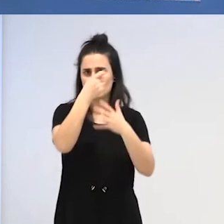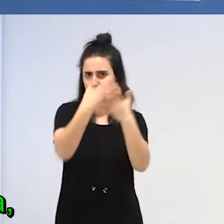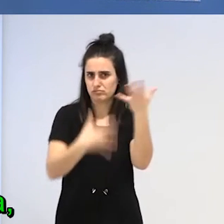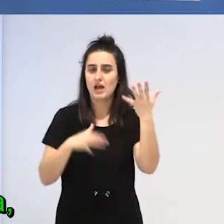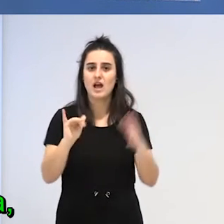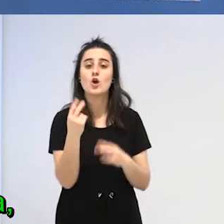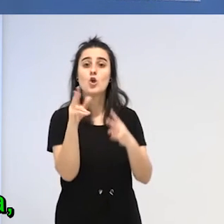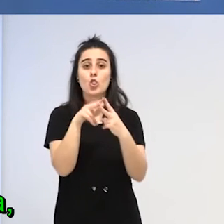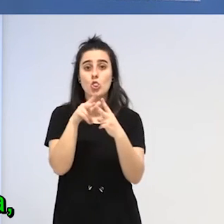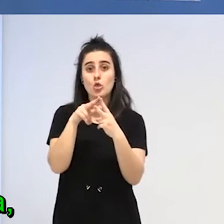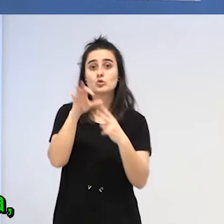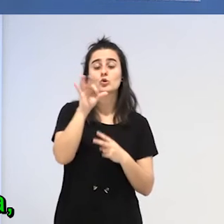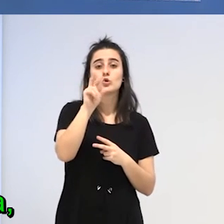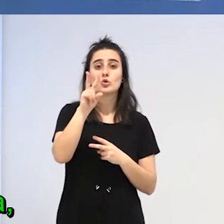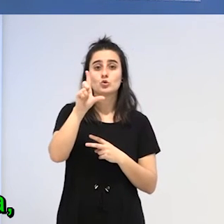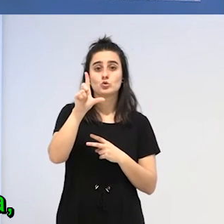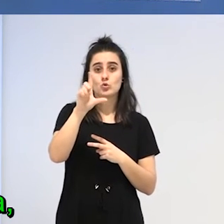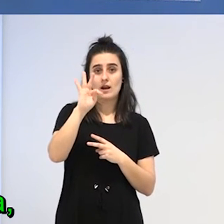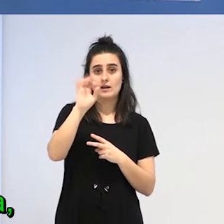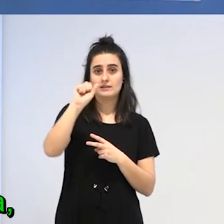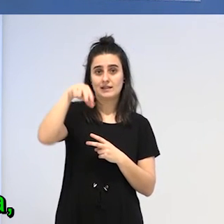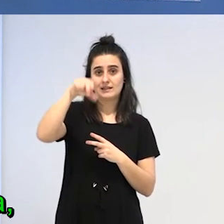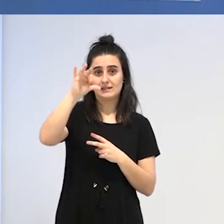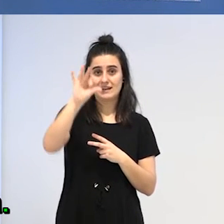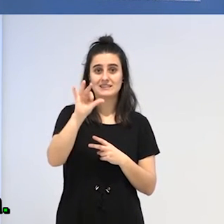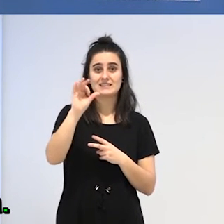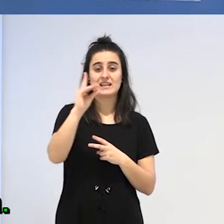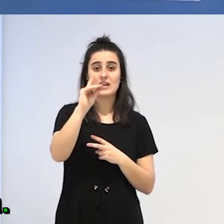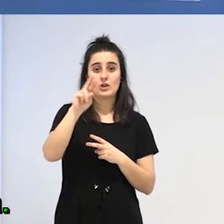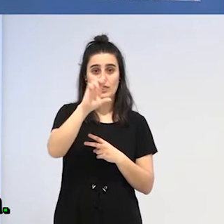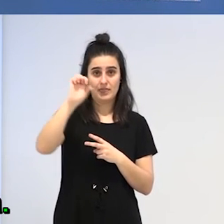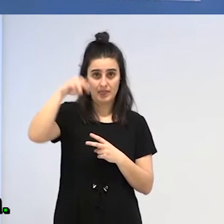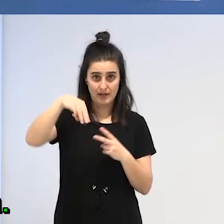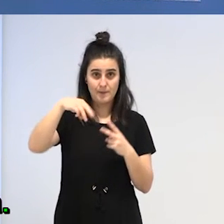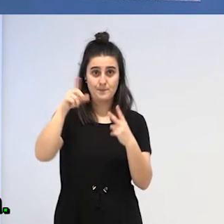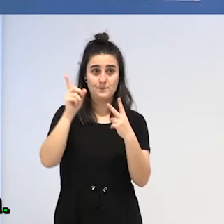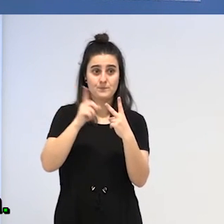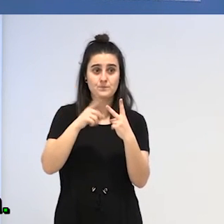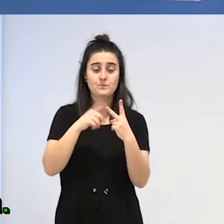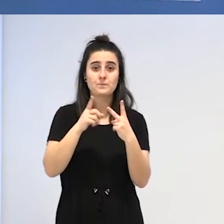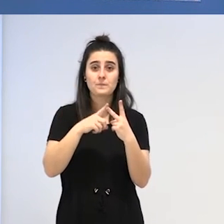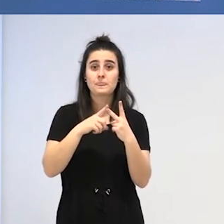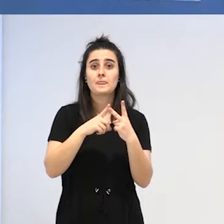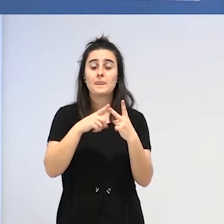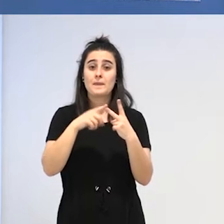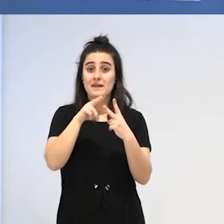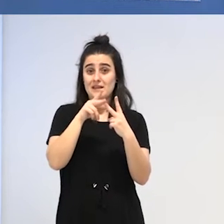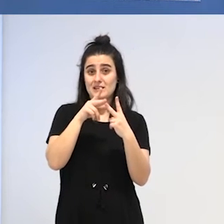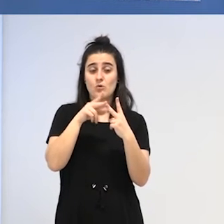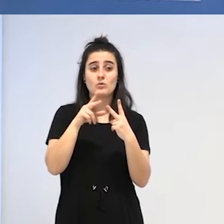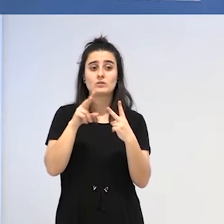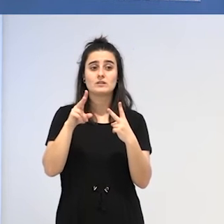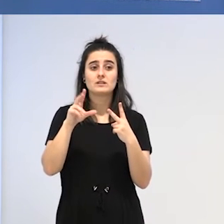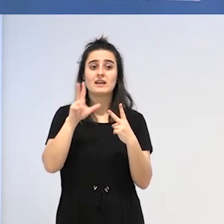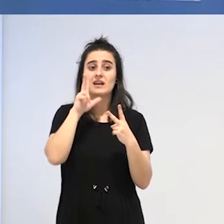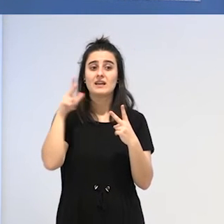daude, Sultana's Dream, Rokeya Sahawat Hosseinena, eta Herland, Charlotte Perkins Gilmanena.